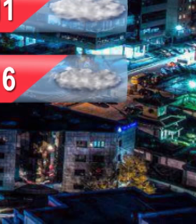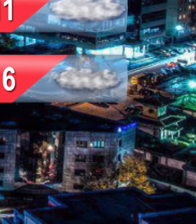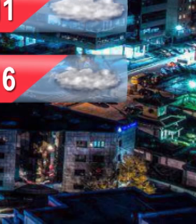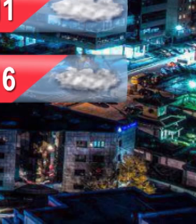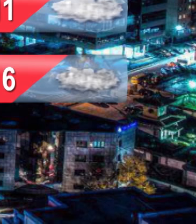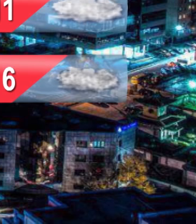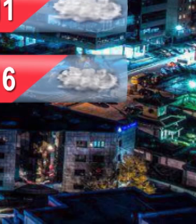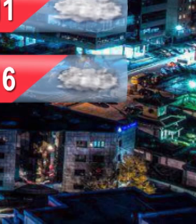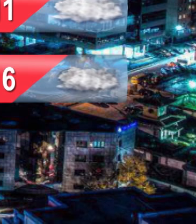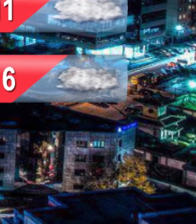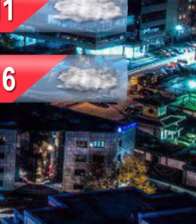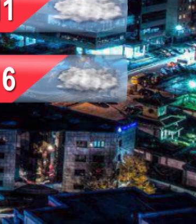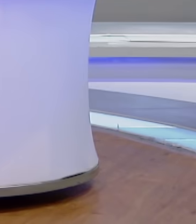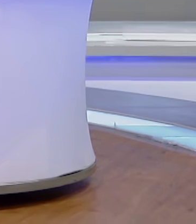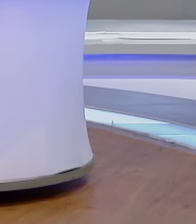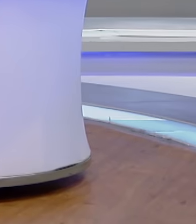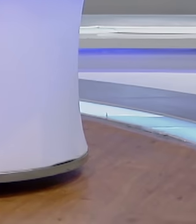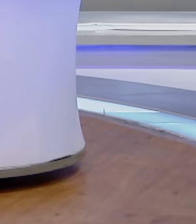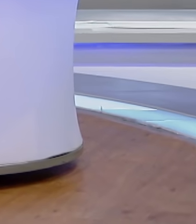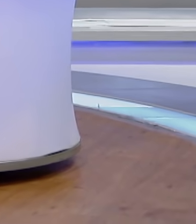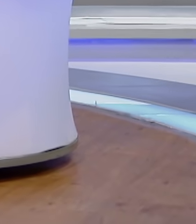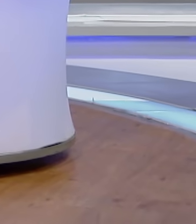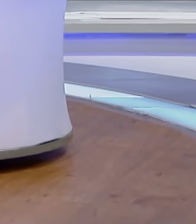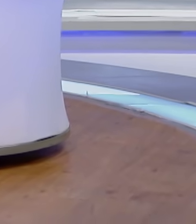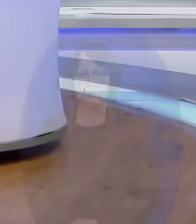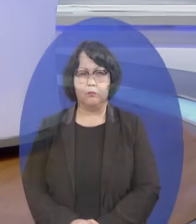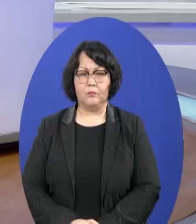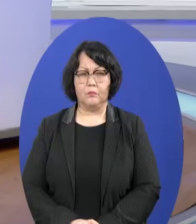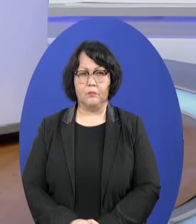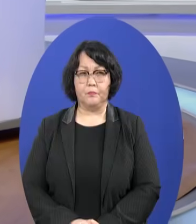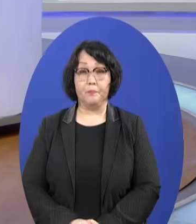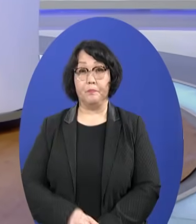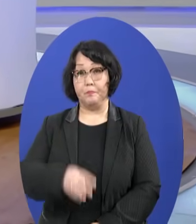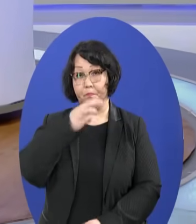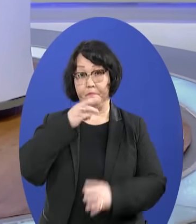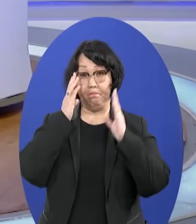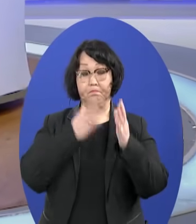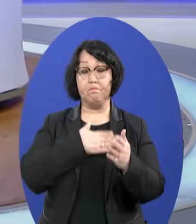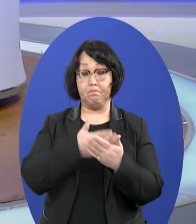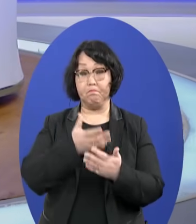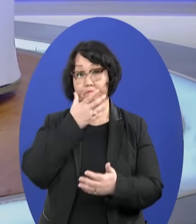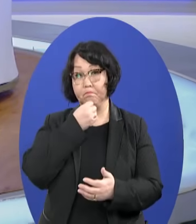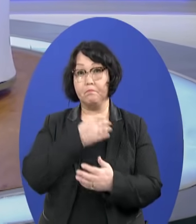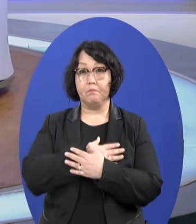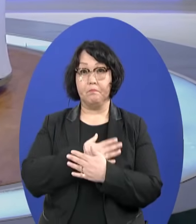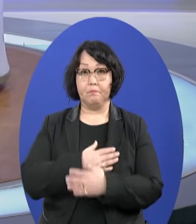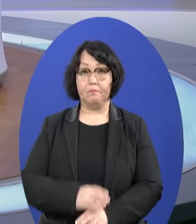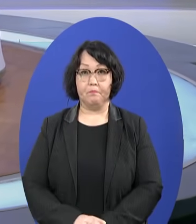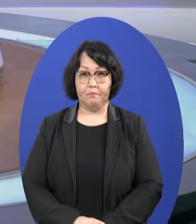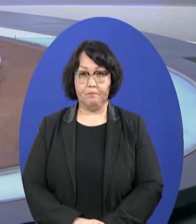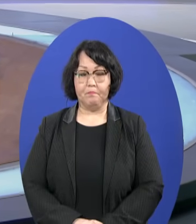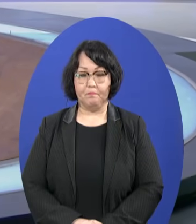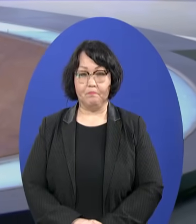дамжуулан хүргэлээ. Монголын мэдээ суваг цагийн хүрд мэдээллийн хөтөлбөрөө та бүхэнд хүргэлээ.